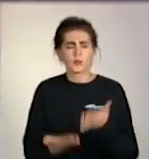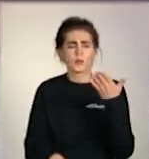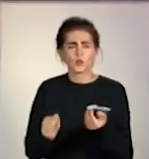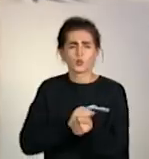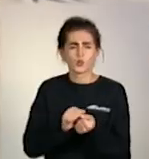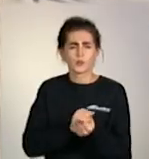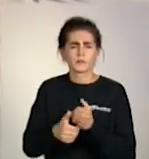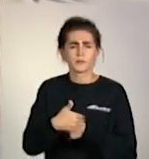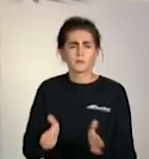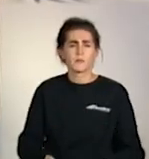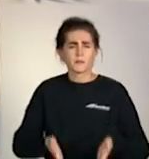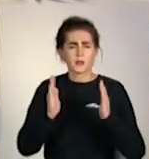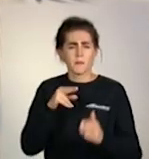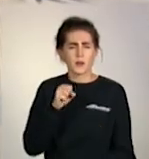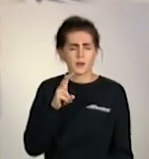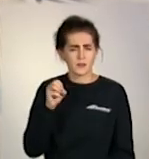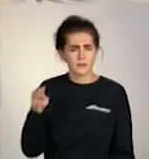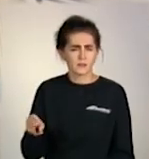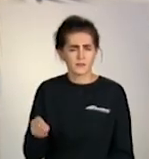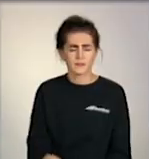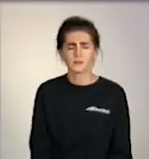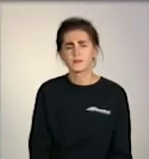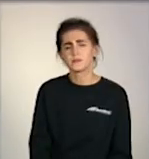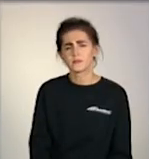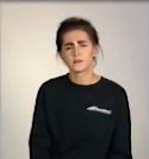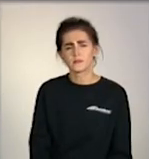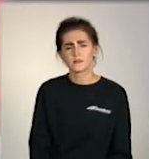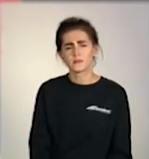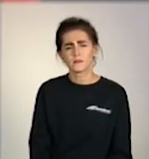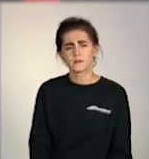та біорозкладні пакети. Марія Сергієва, Максим Кривошенко, телеканал «Донбас».